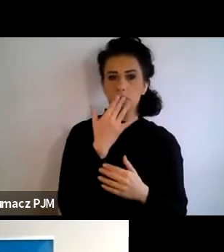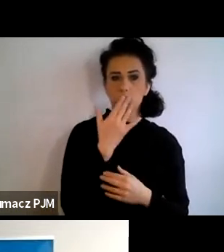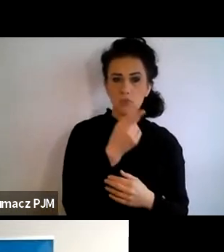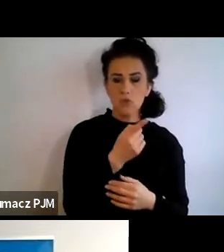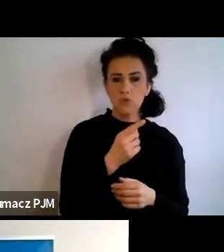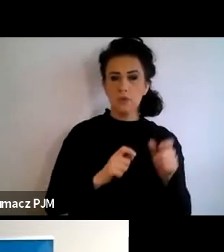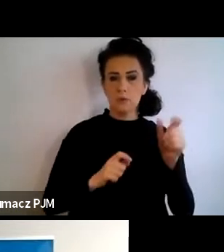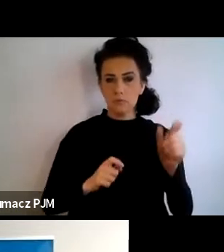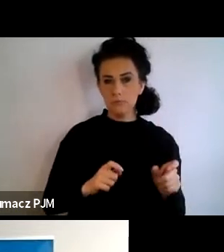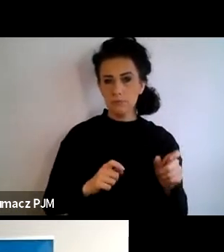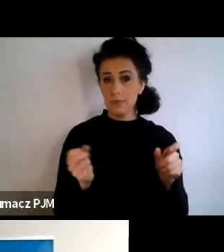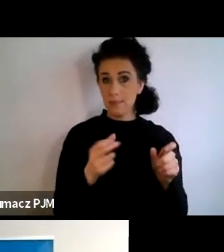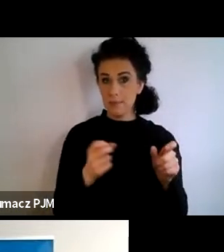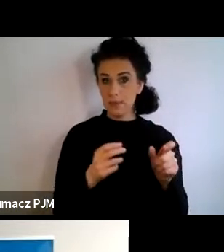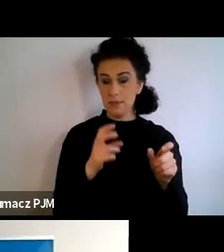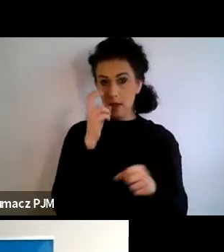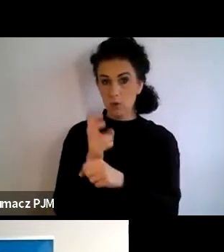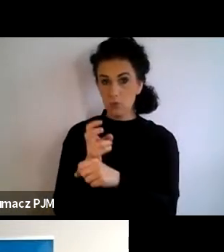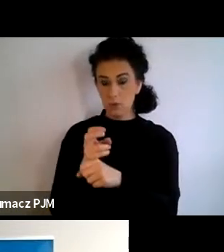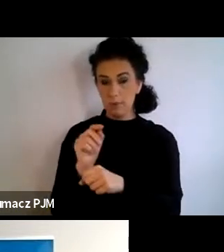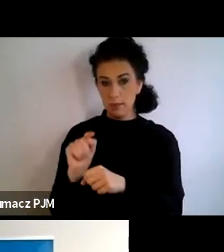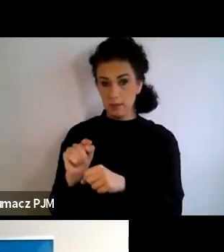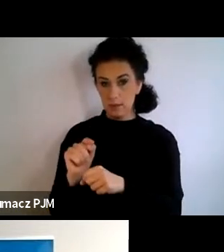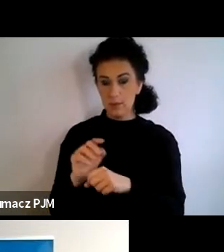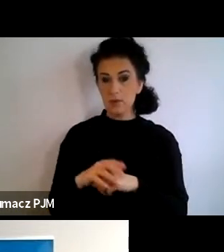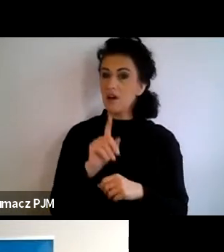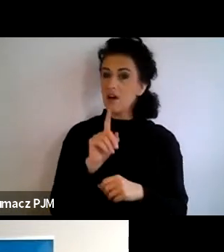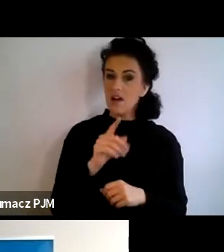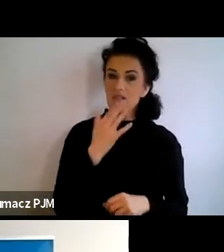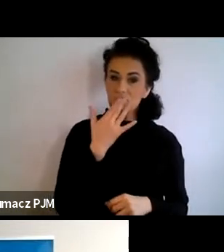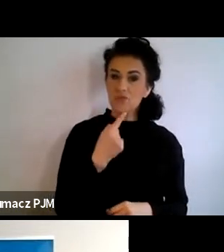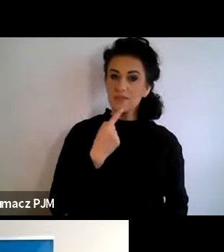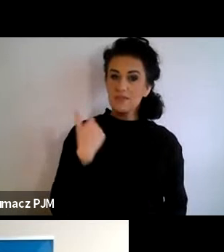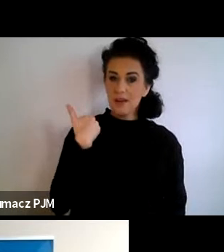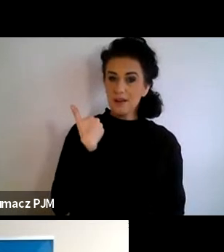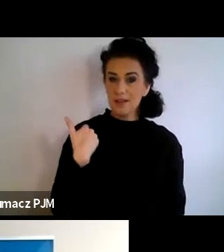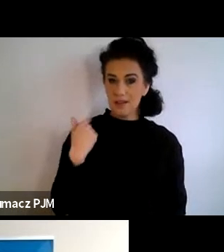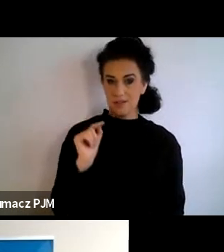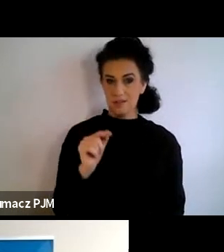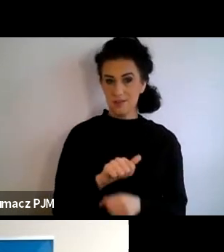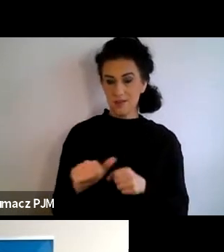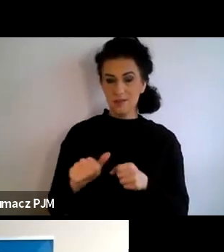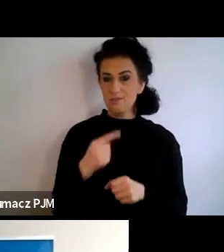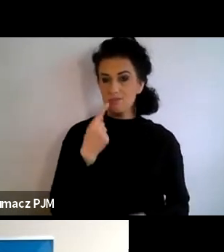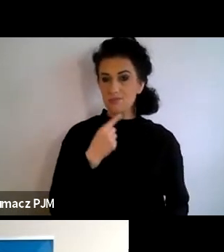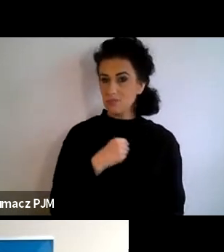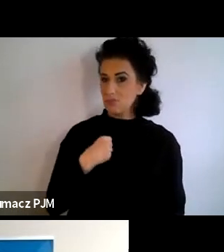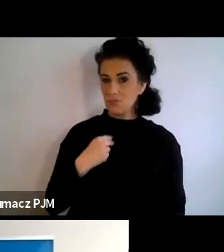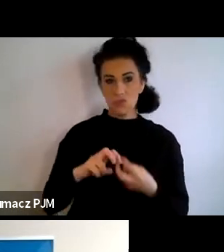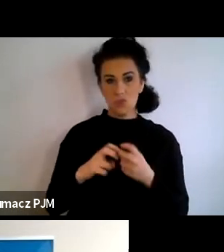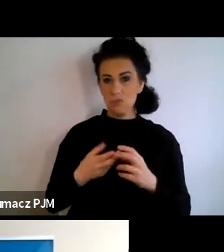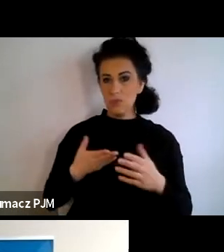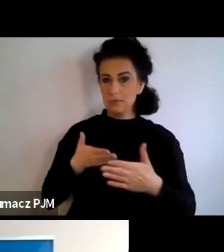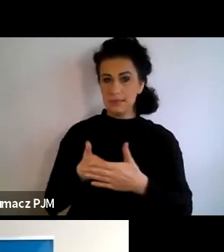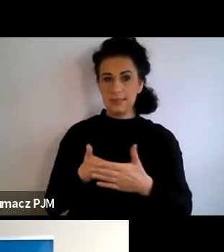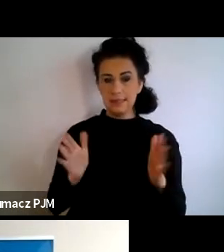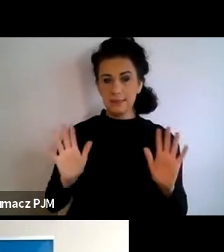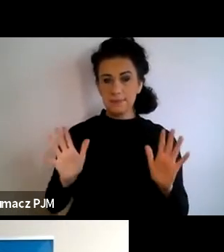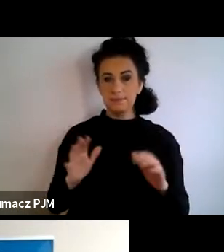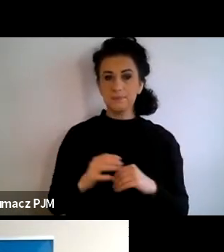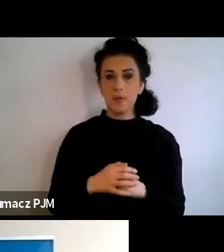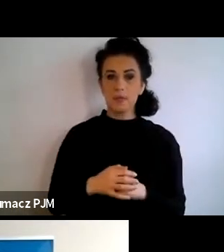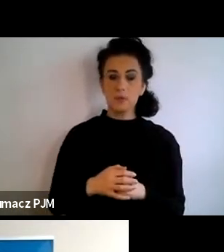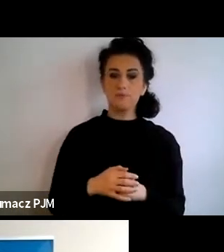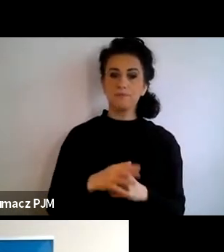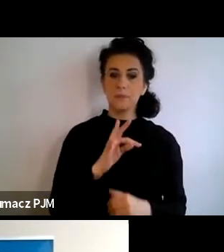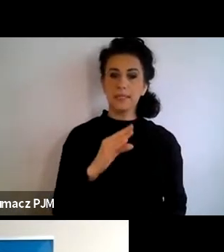formie napisów, ale tak jak mówię, dopiero w języku angielskim, z językiem polskim są problemy. Teams tego